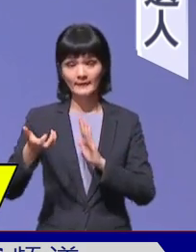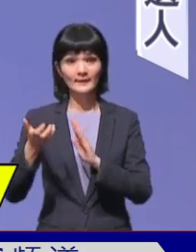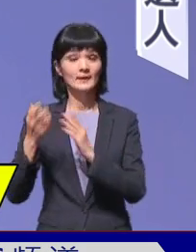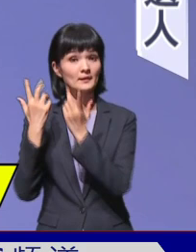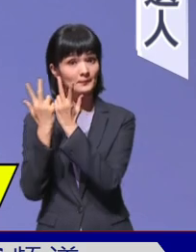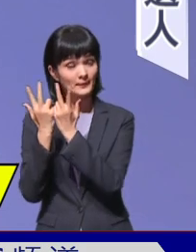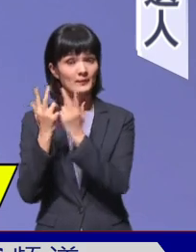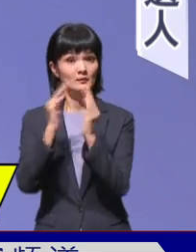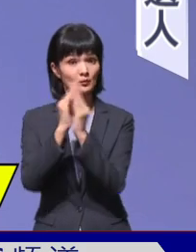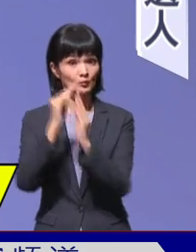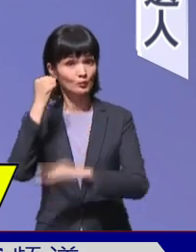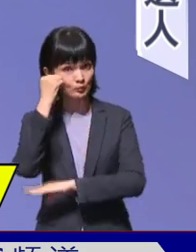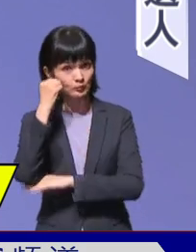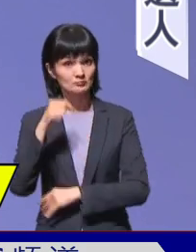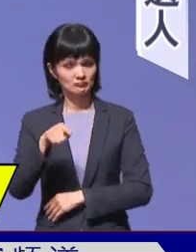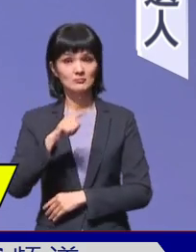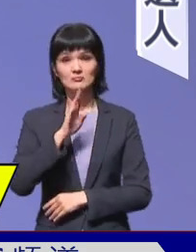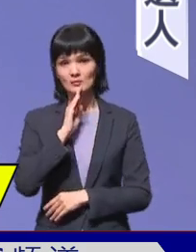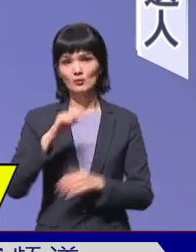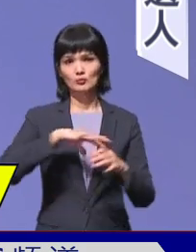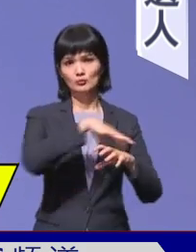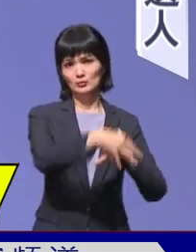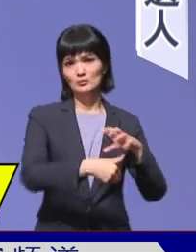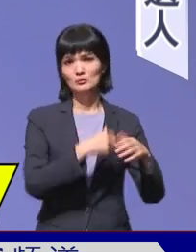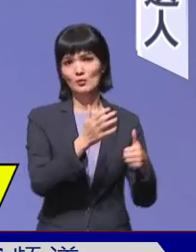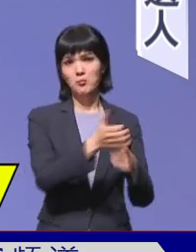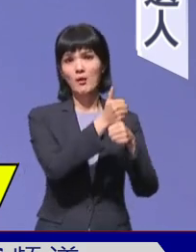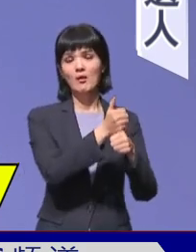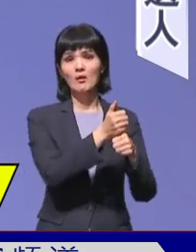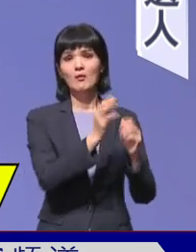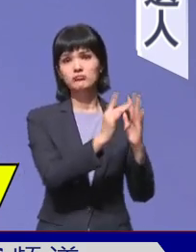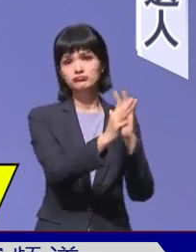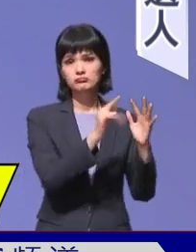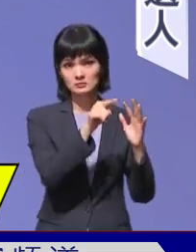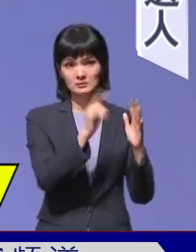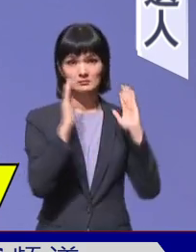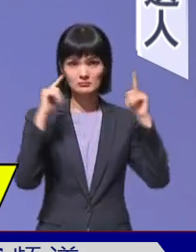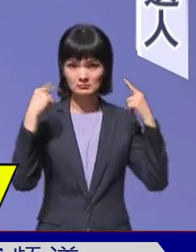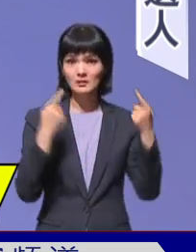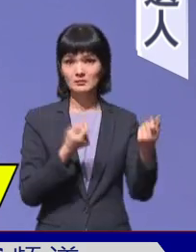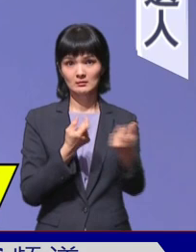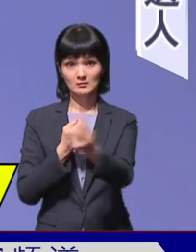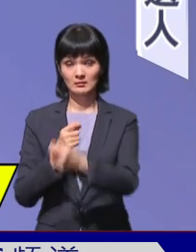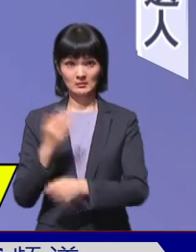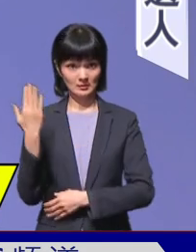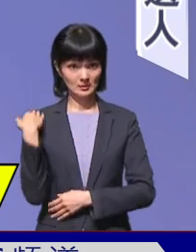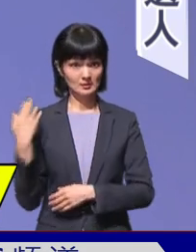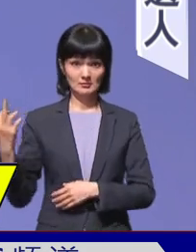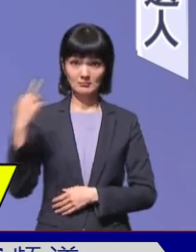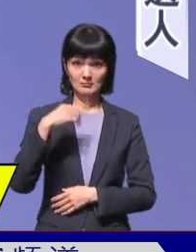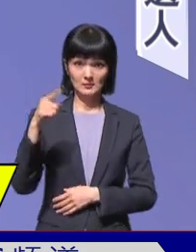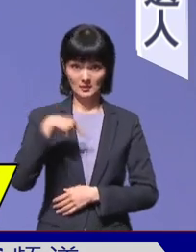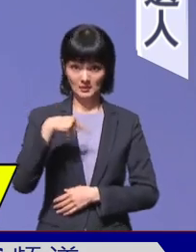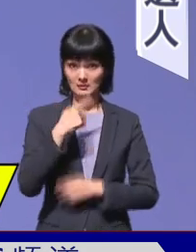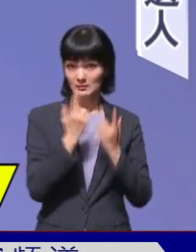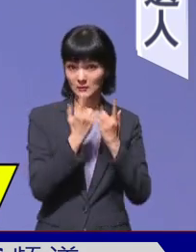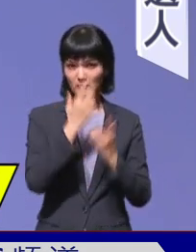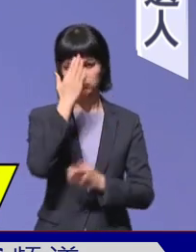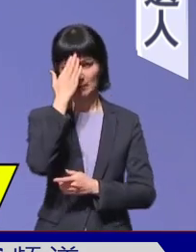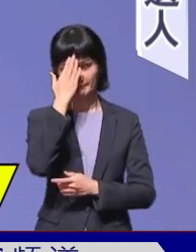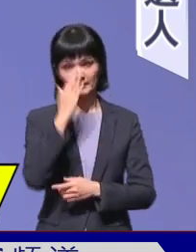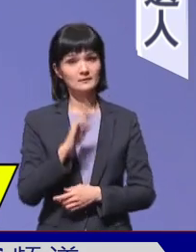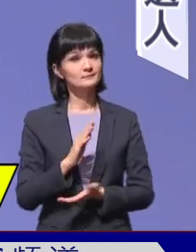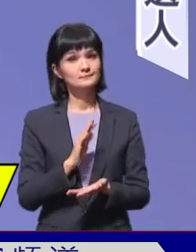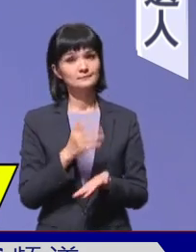住，这也是全世界都会区的正常现象。也就是他以前到台北可能很麻烦，所以现